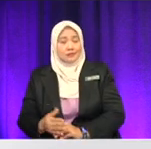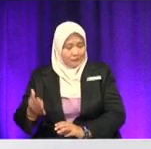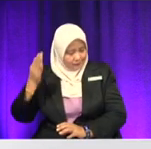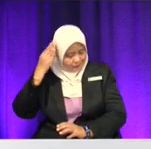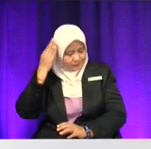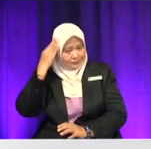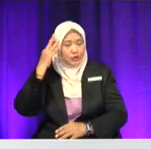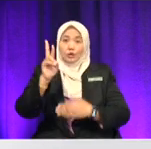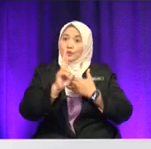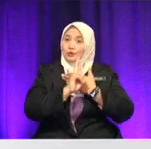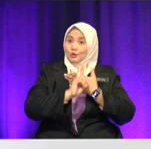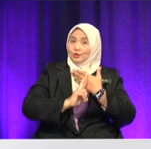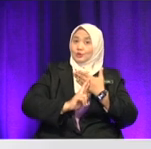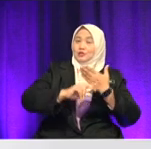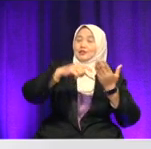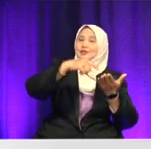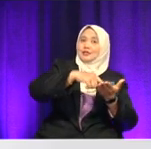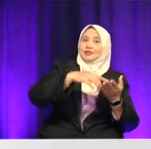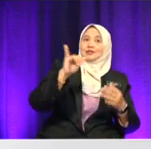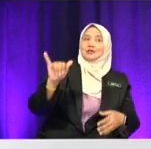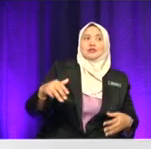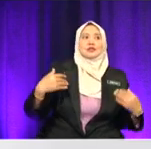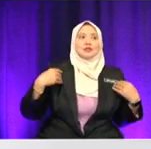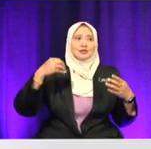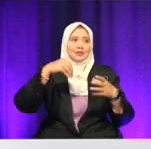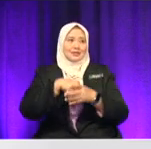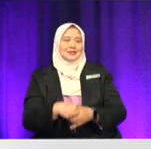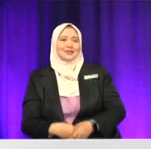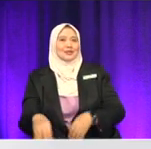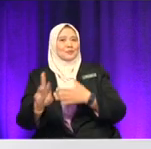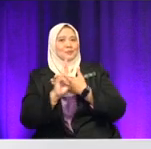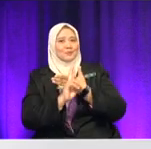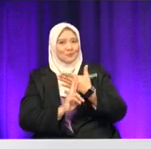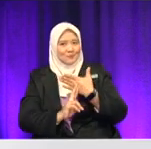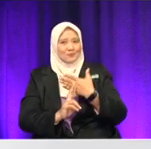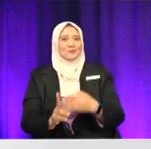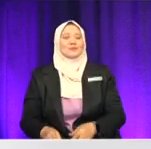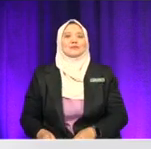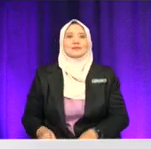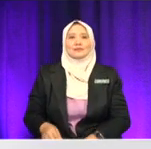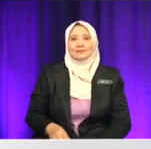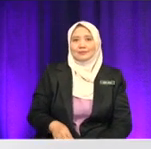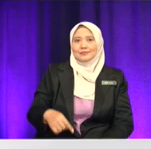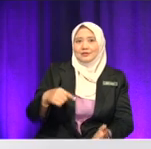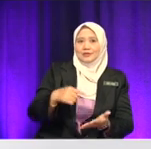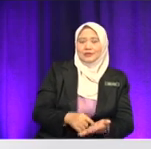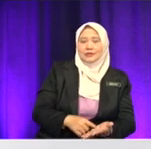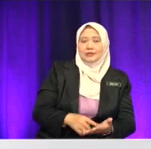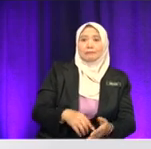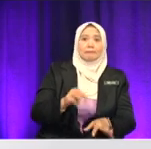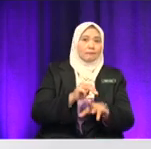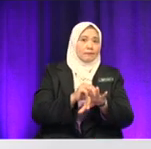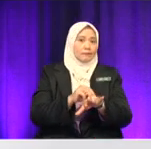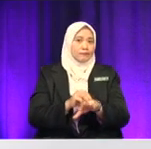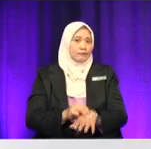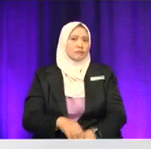cikgu. Inilah yang ada di dalam roti. Nampak macam menakutkan sikit. Tapi baik, dia tapi adalah mikroorganisma